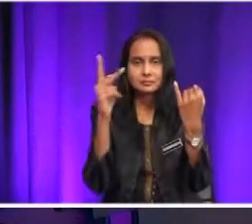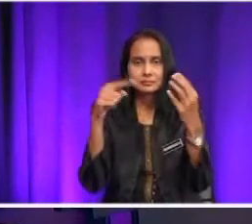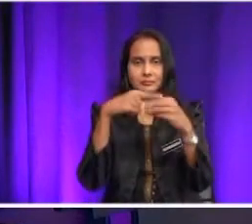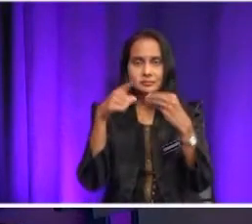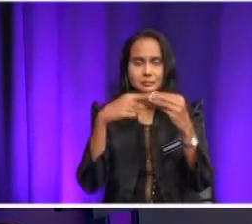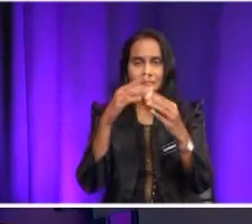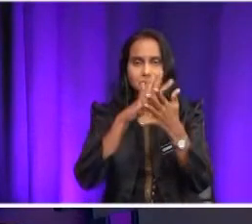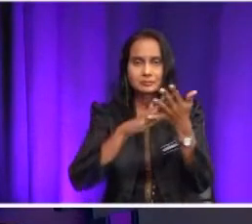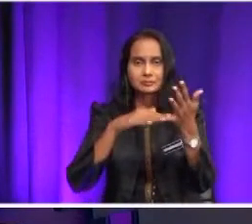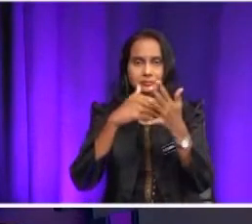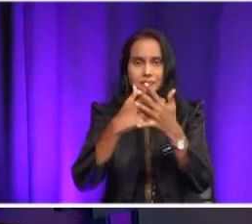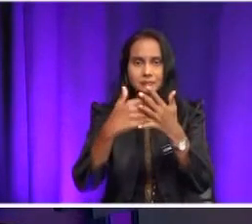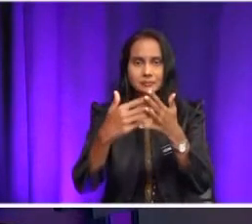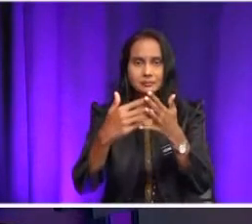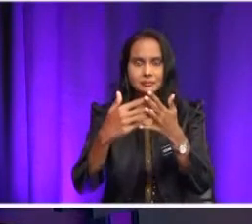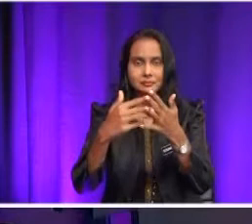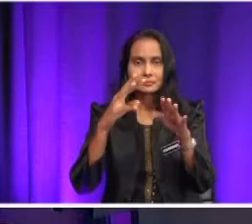jangka pendek